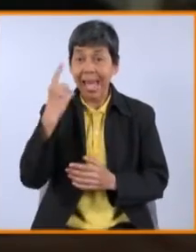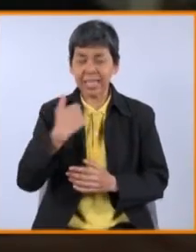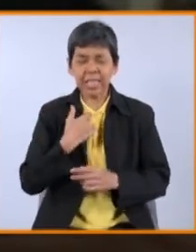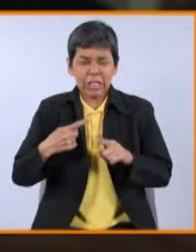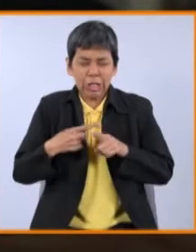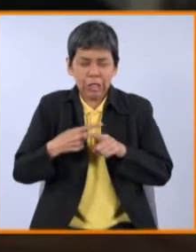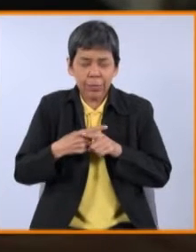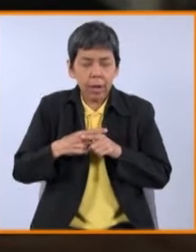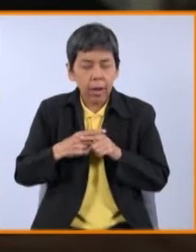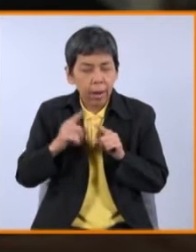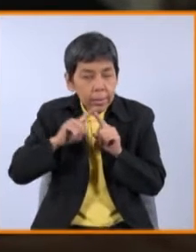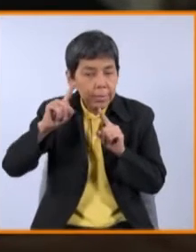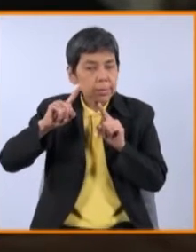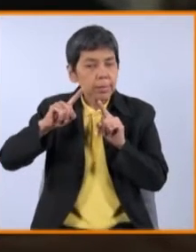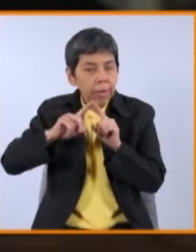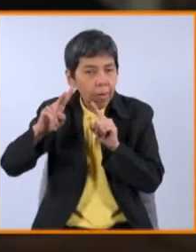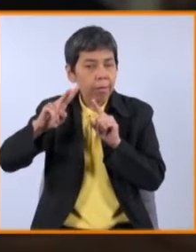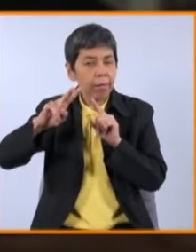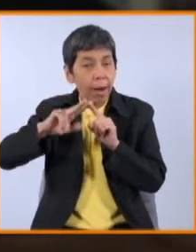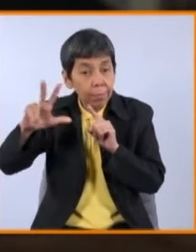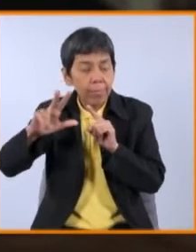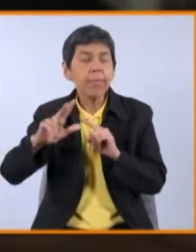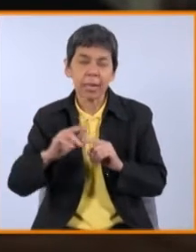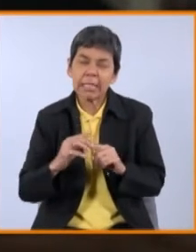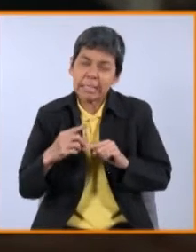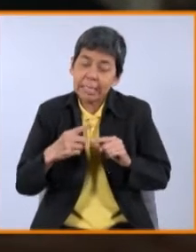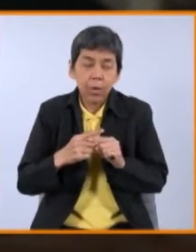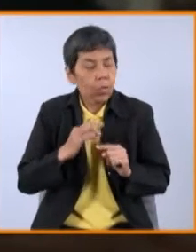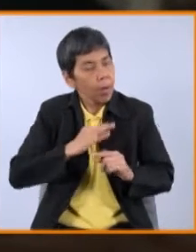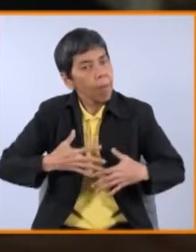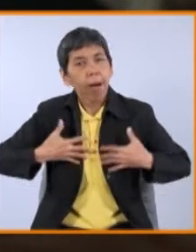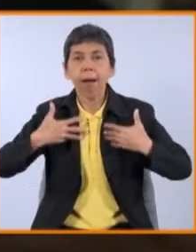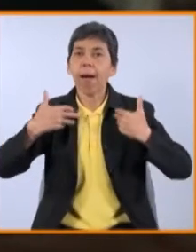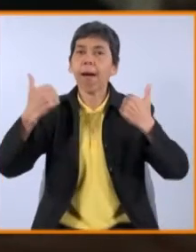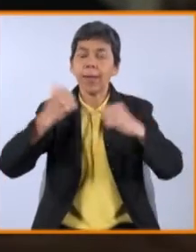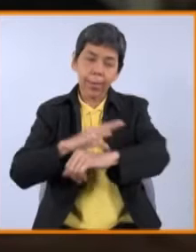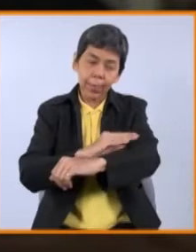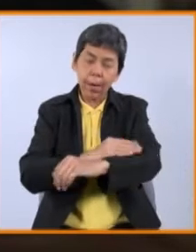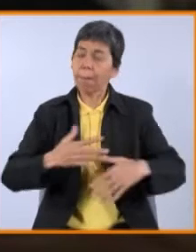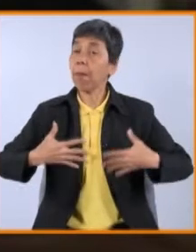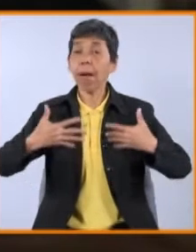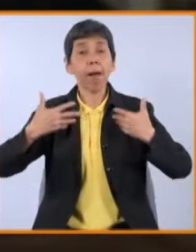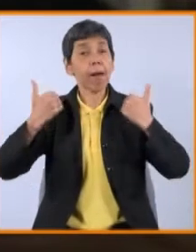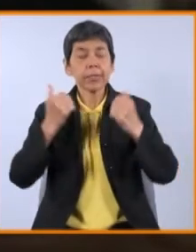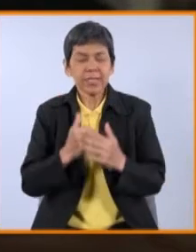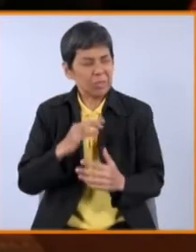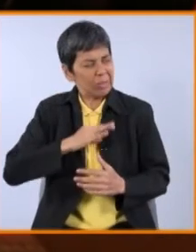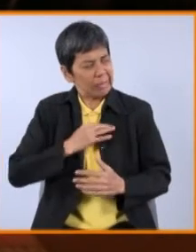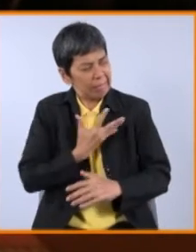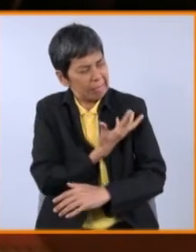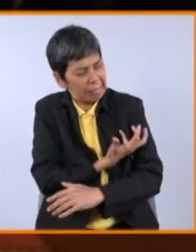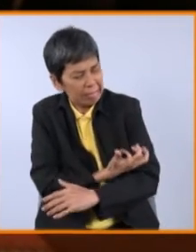จะเจ็บแต่พอครั้งที่2ครั้งที่3เนี่ยคือเจ็บแต่มันโล่งคือหลังจากที่นวดเสร็จแล้วคือโล่งไม่ได้มีความรู้สึกเจ็บ